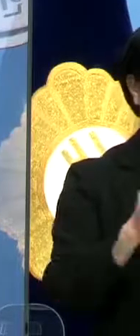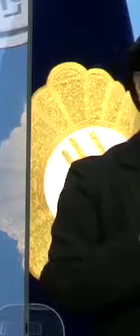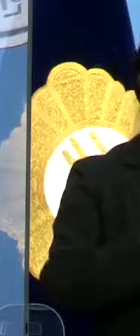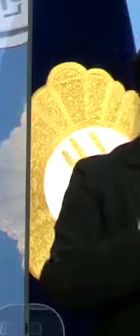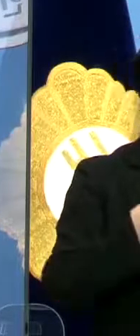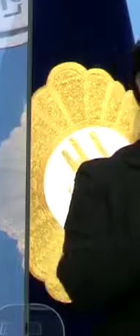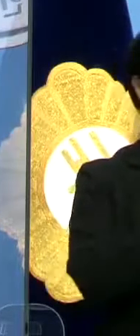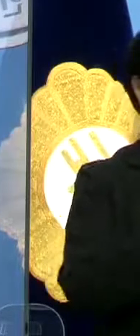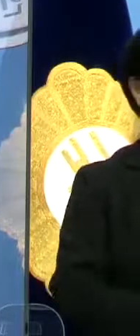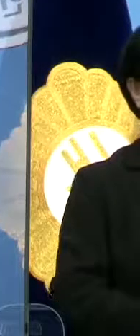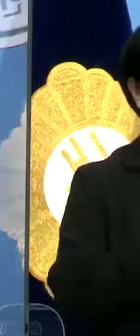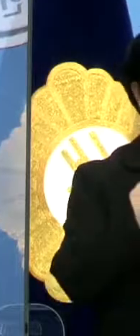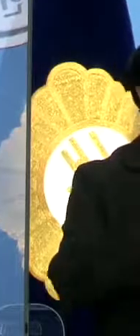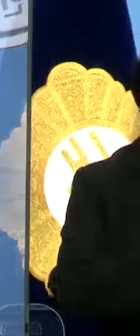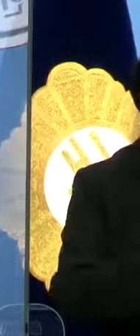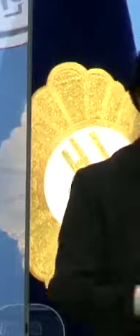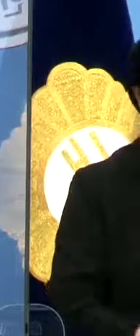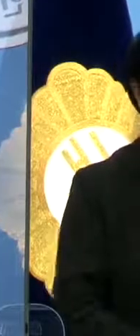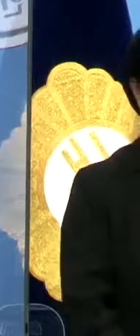합니다 감사합니다